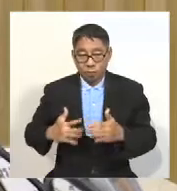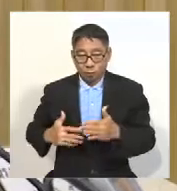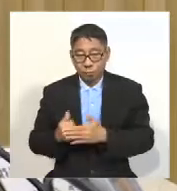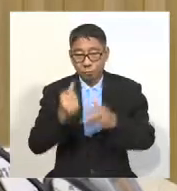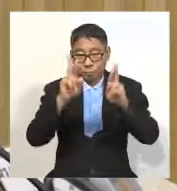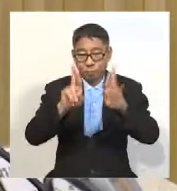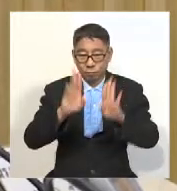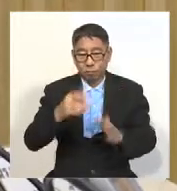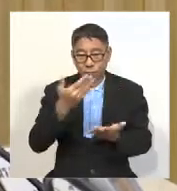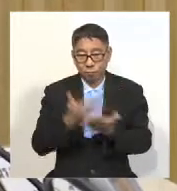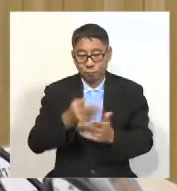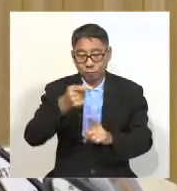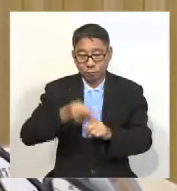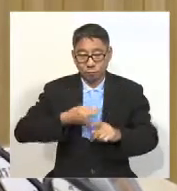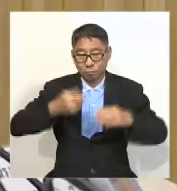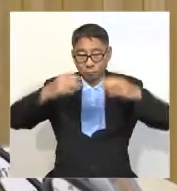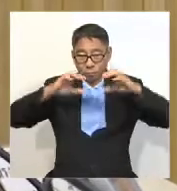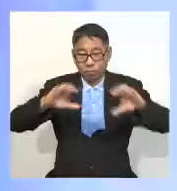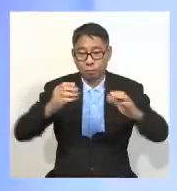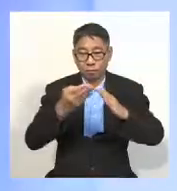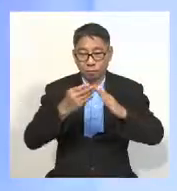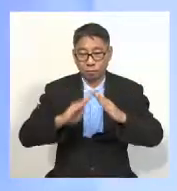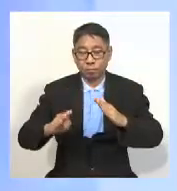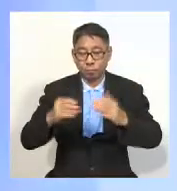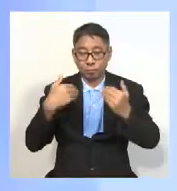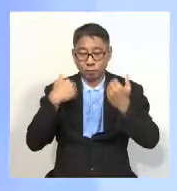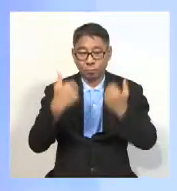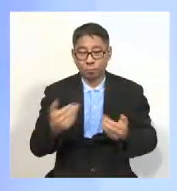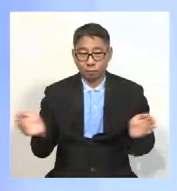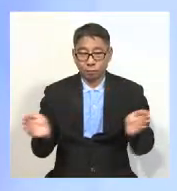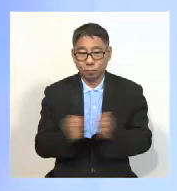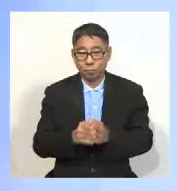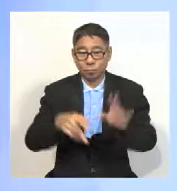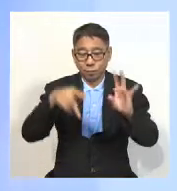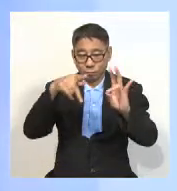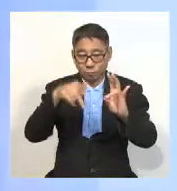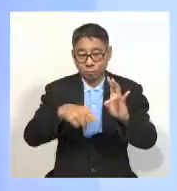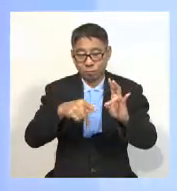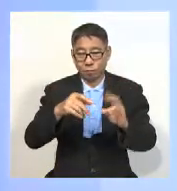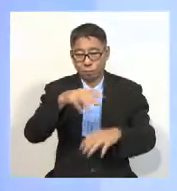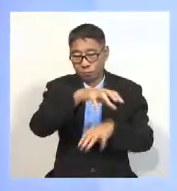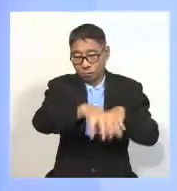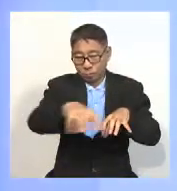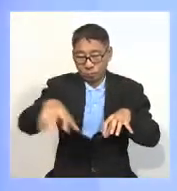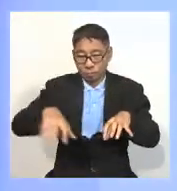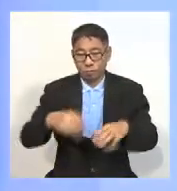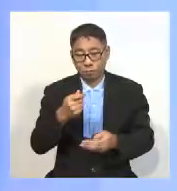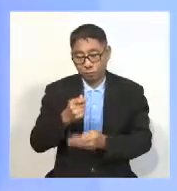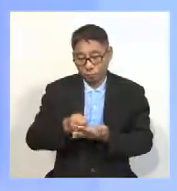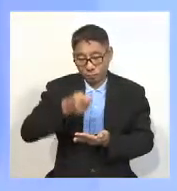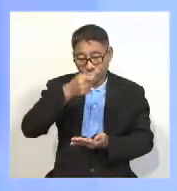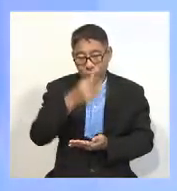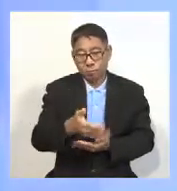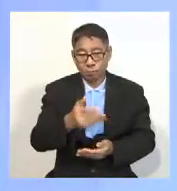หักเงินเดือนของข้าราชการแล้วก็บริษัทเอกชนรายใหญ่รวมทั้งสิ้น 7,000 แห่งคาดว่าจะได้รับการชำระ